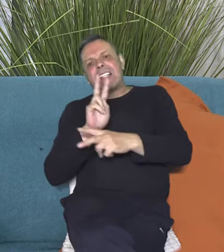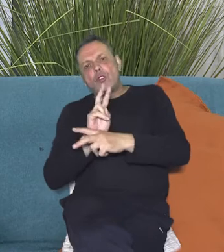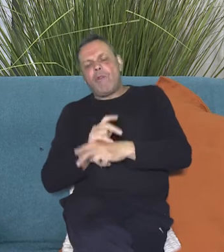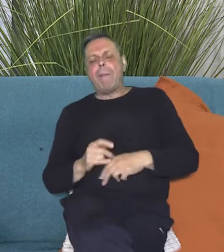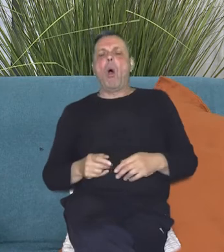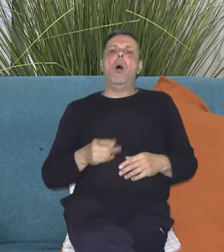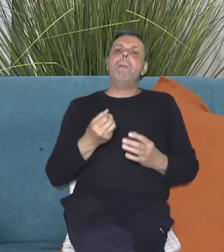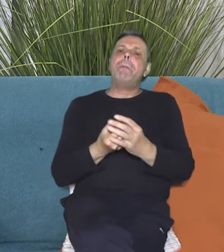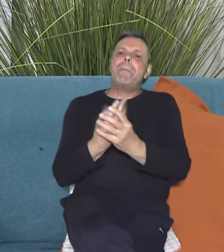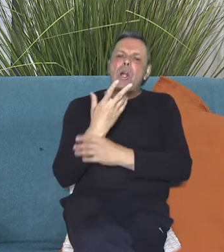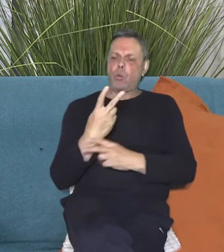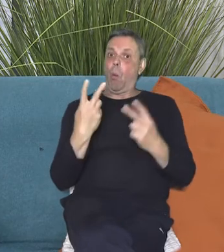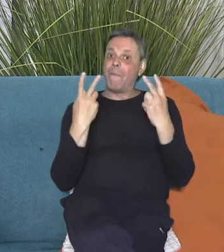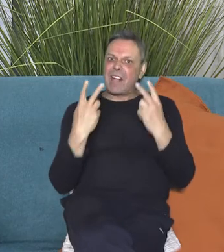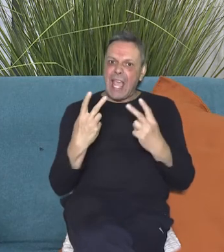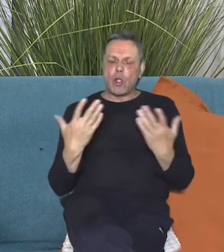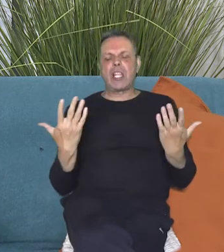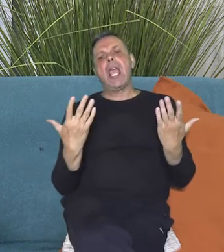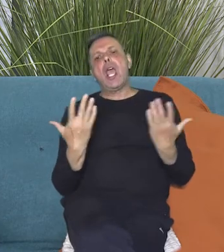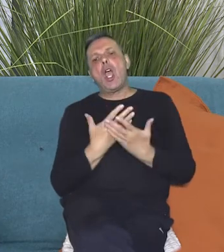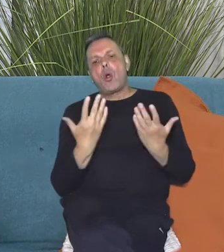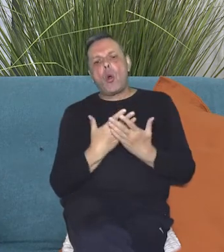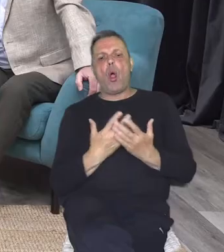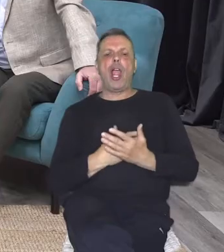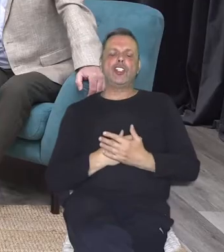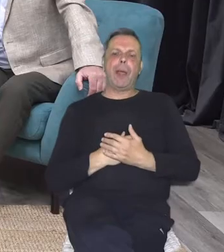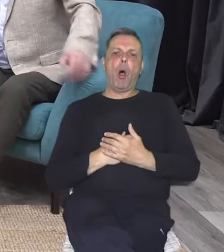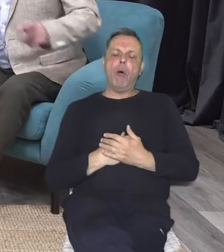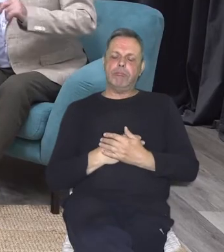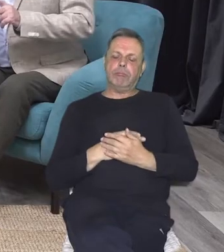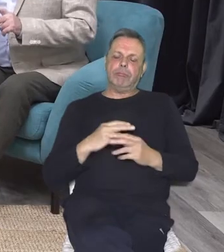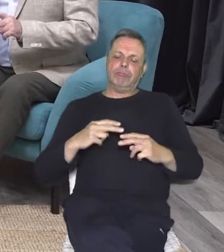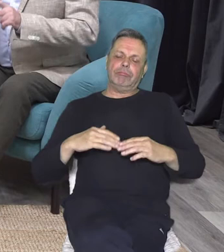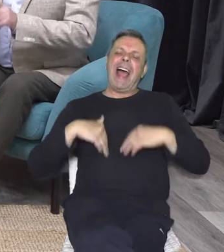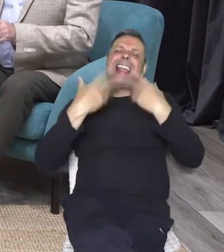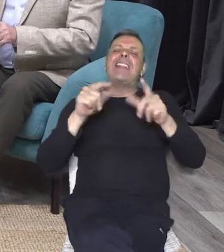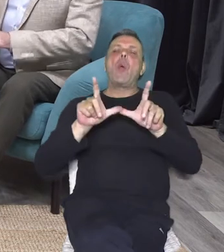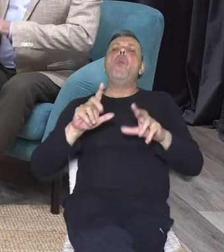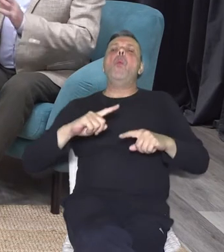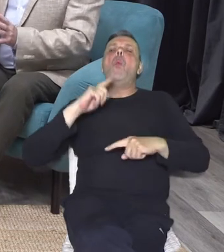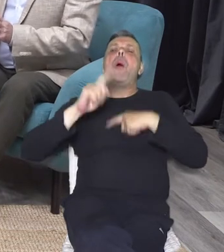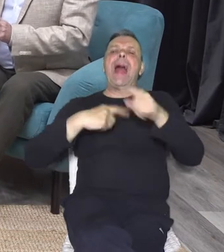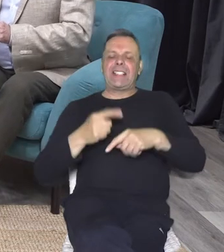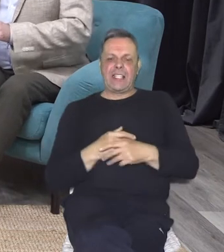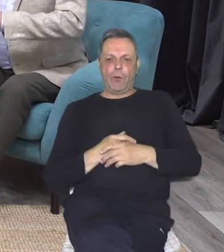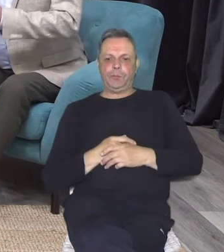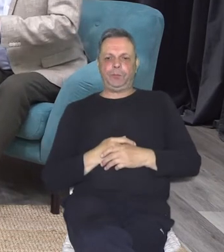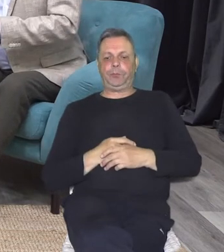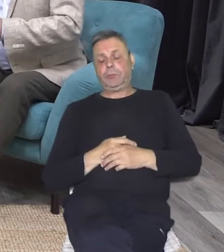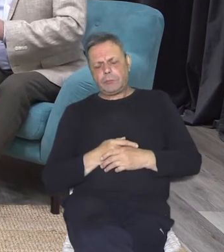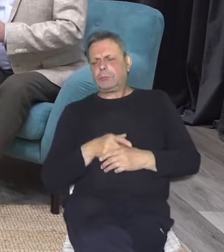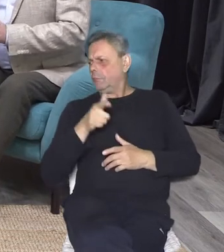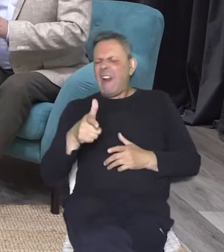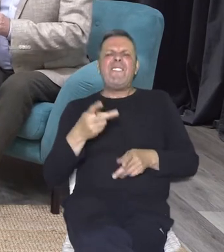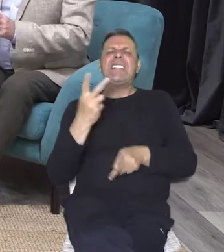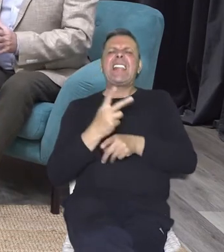da sačuvamo i očuvamo tu prirodu, te vrijednosti koje ćemo, jel, predati u amanet. Dobro, imamo Nacionalni park, naravno, kao državnu